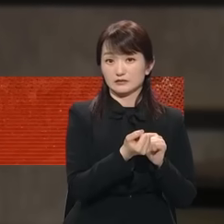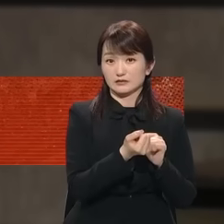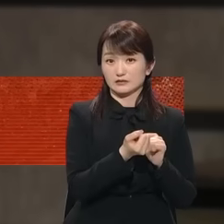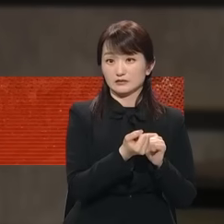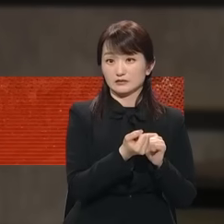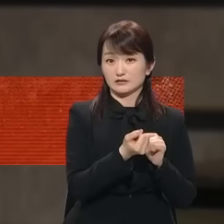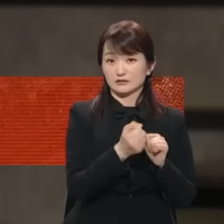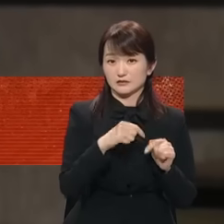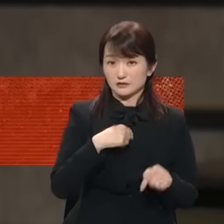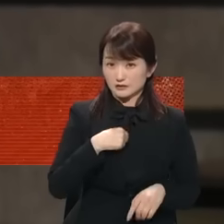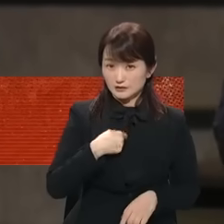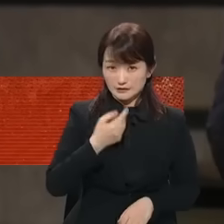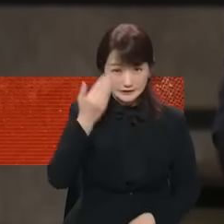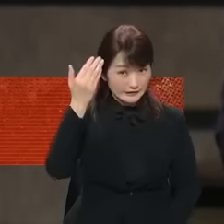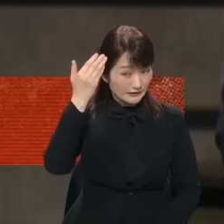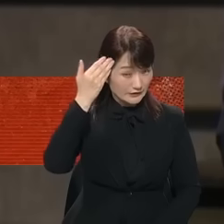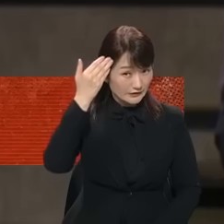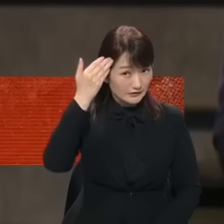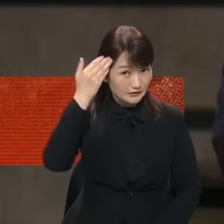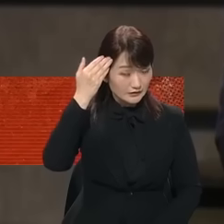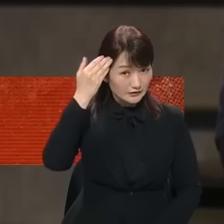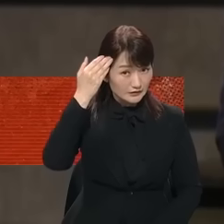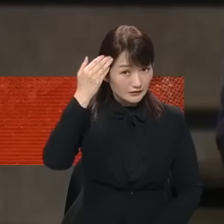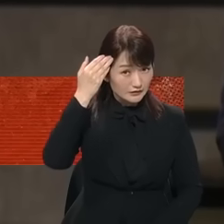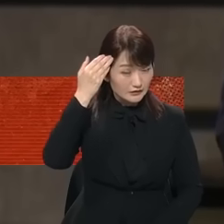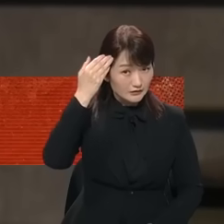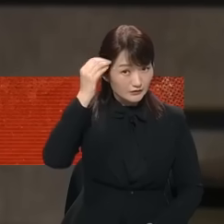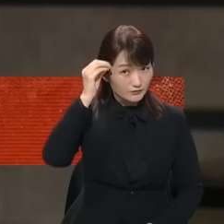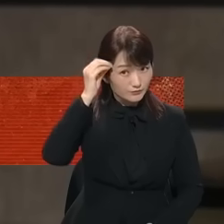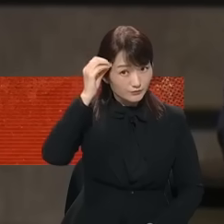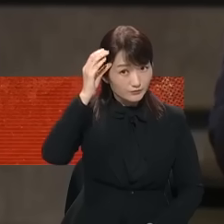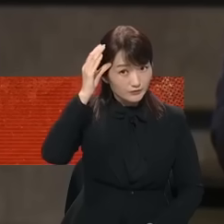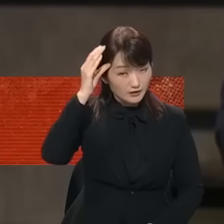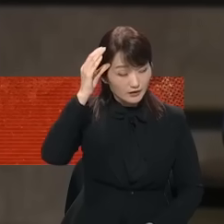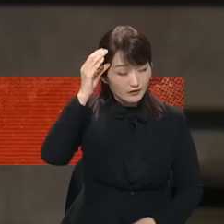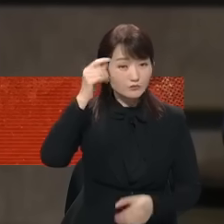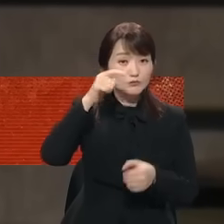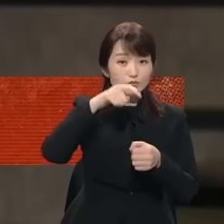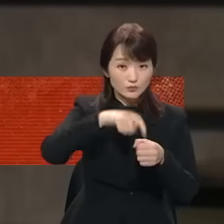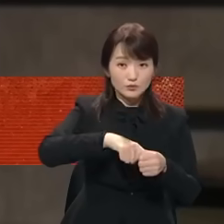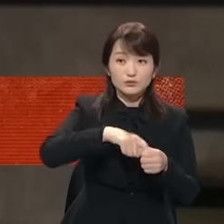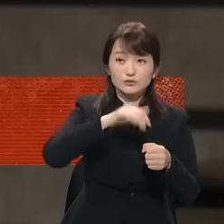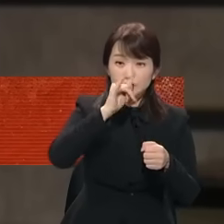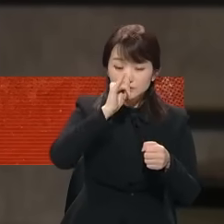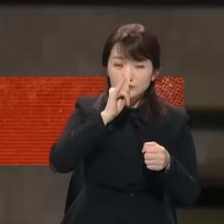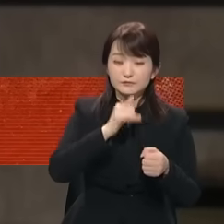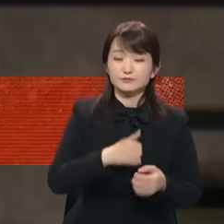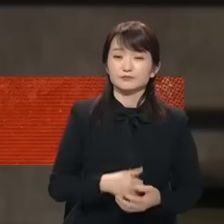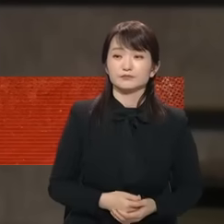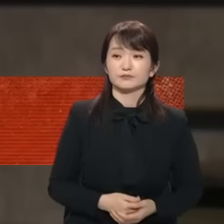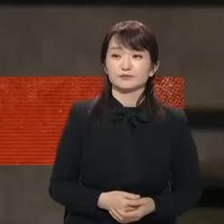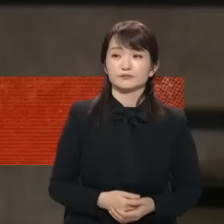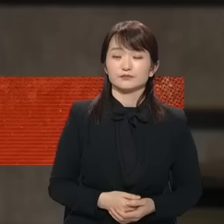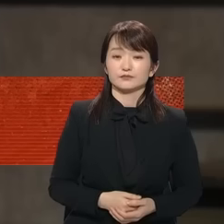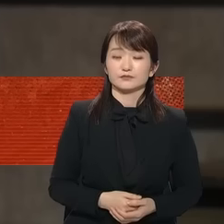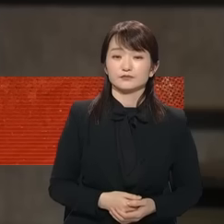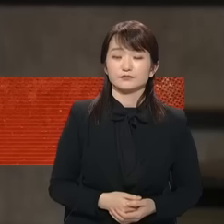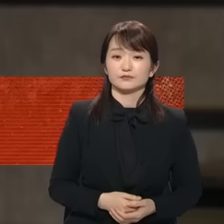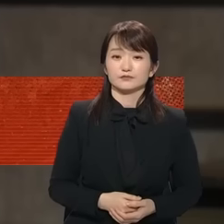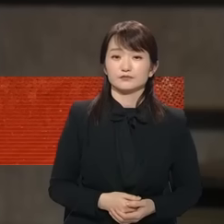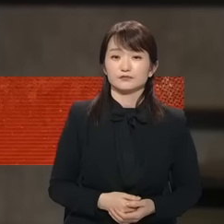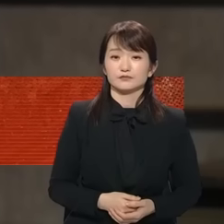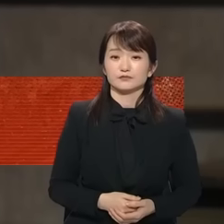의도가 자기가 지식을 자기 머릿속에 좀 담겠다고 하는 그런 어 의도를 좀 더 중화시켜서 그렇게 표현을 하는